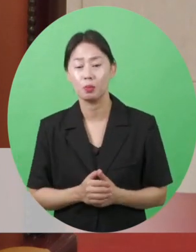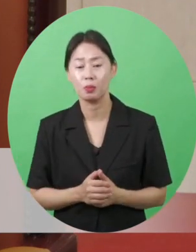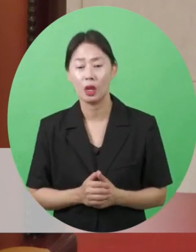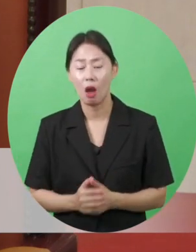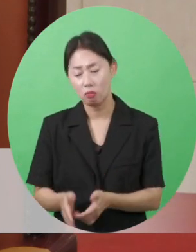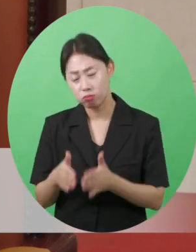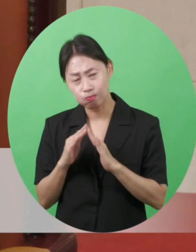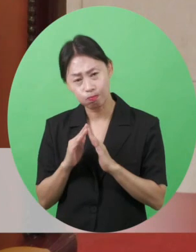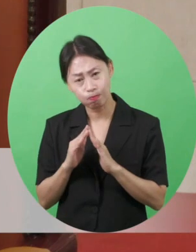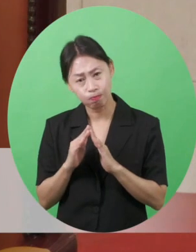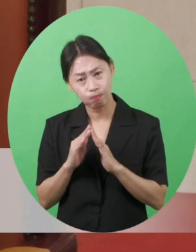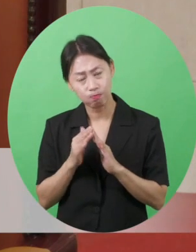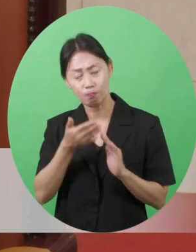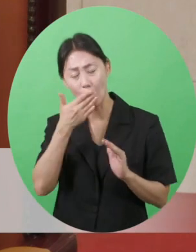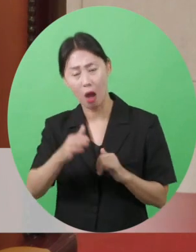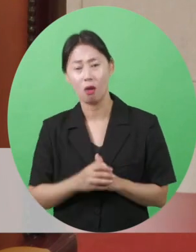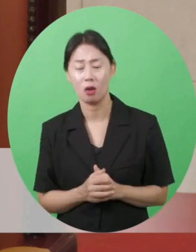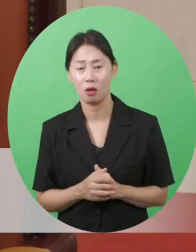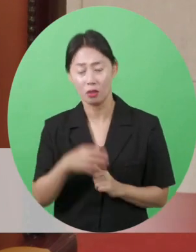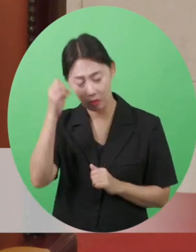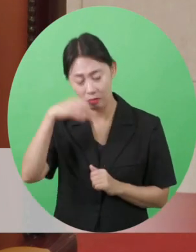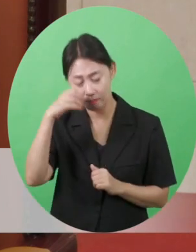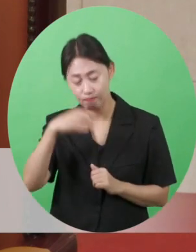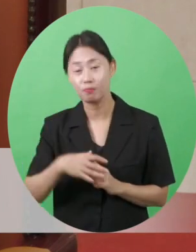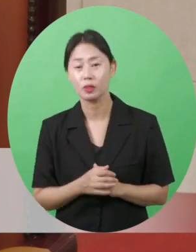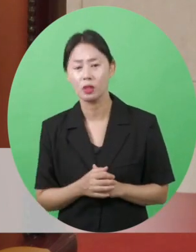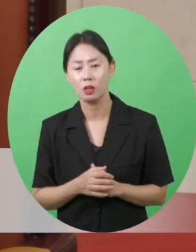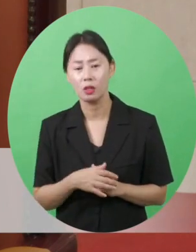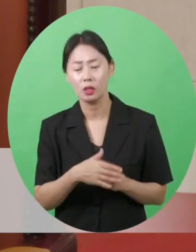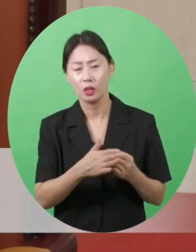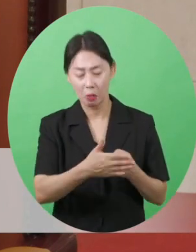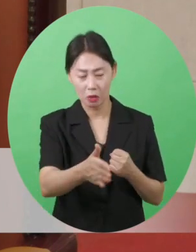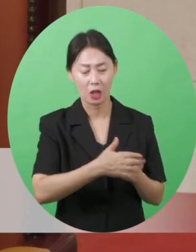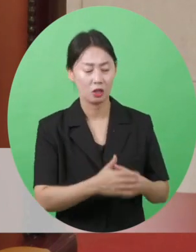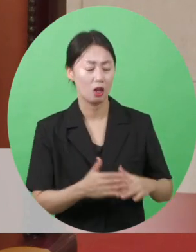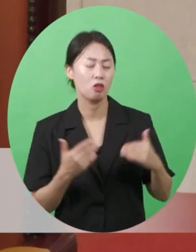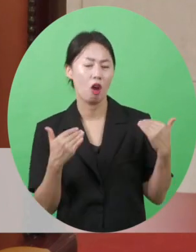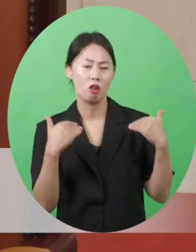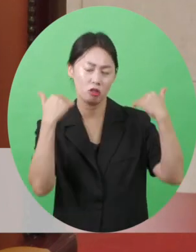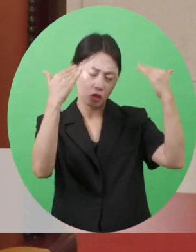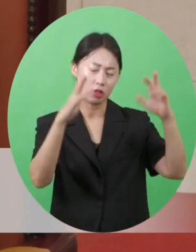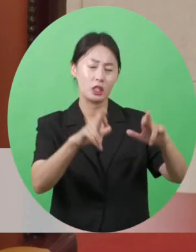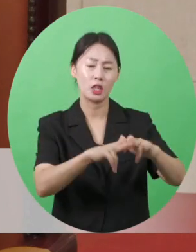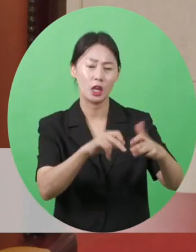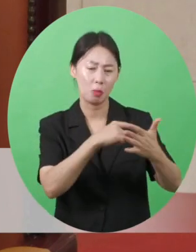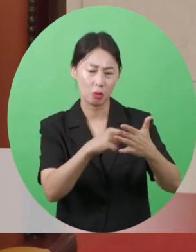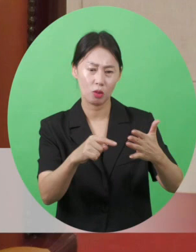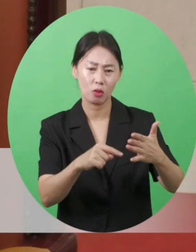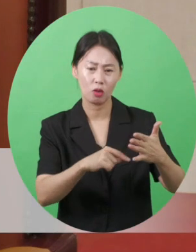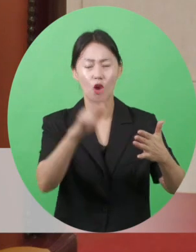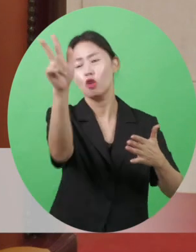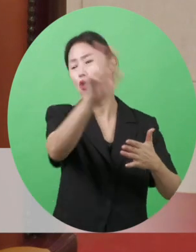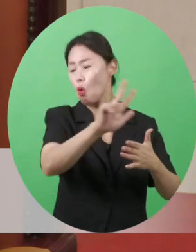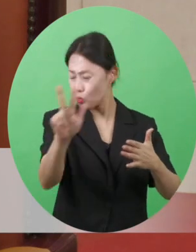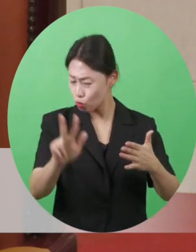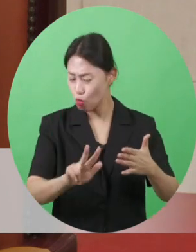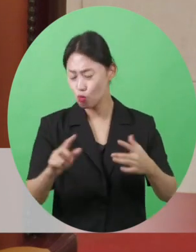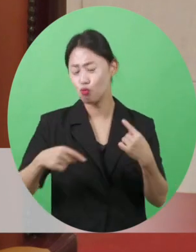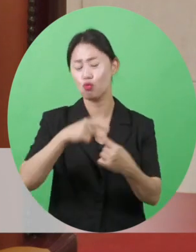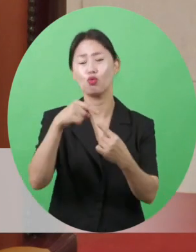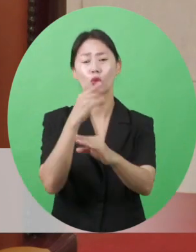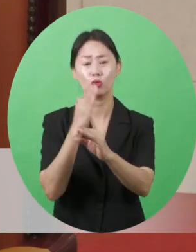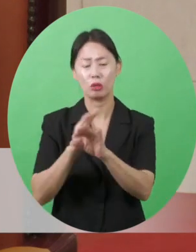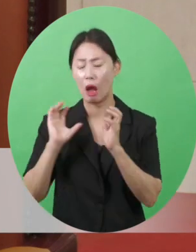설치할 수 있다라고 되어 있기 때문에 대부분 성인 장애인 피해 쉼터는 전국에서 다 운영이 되고